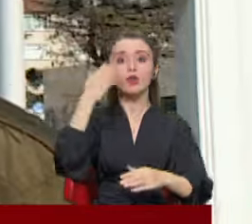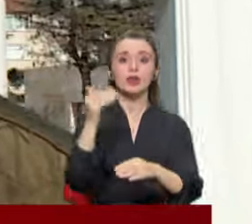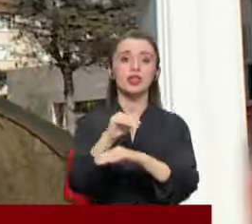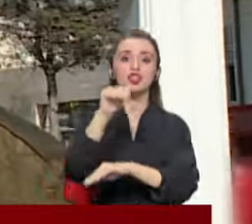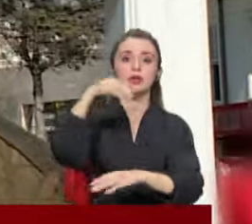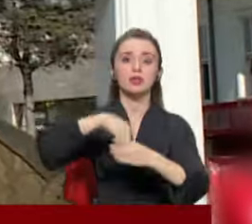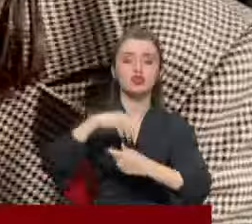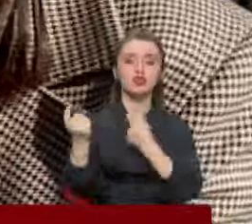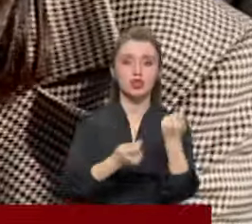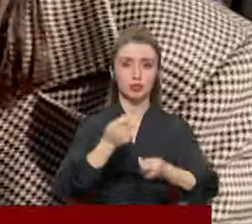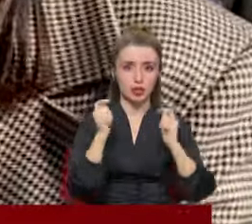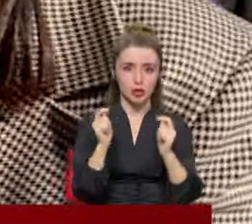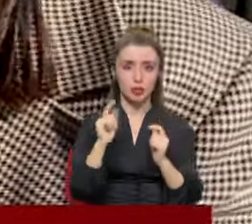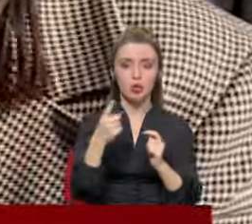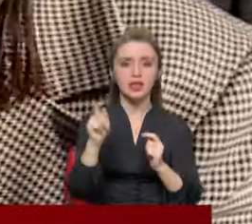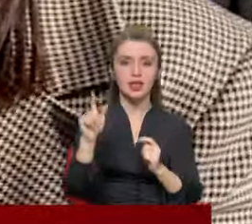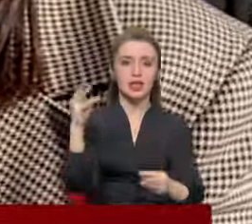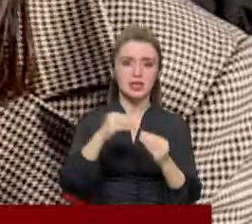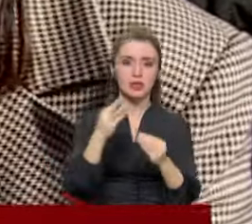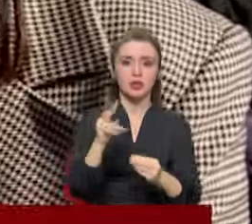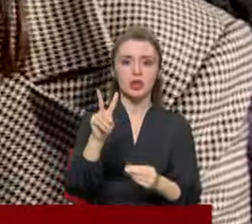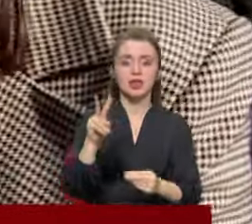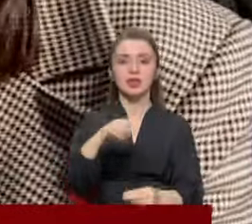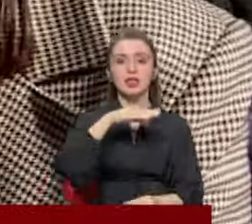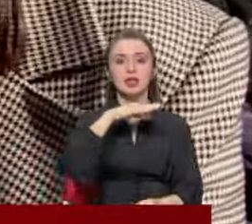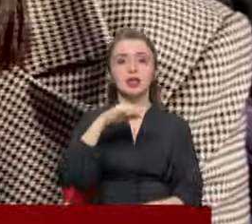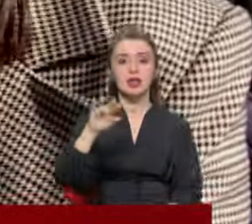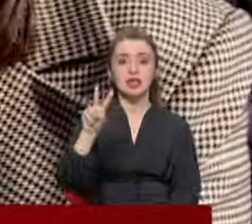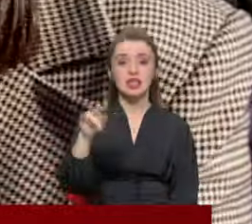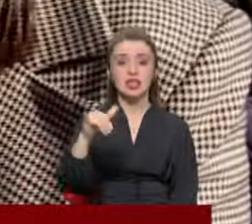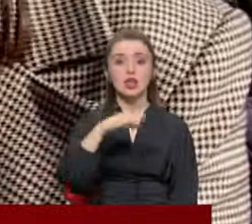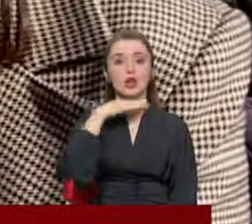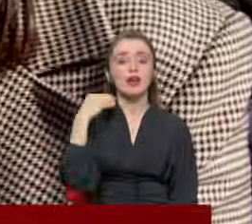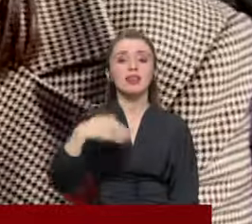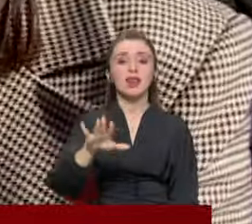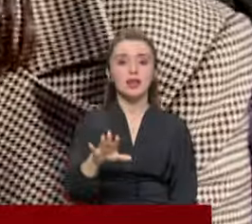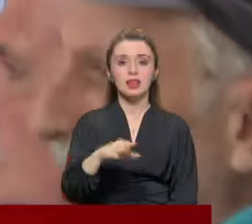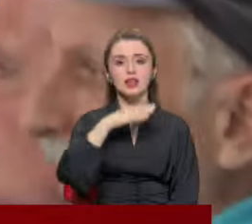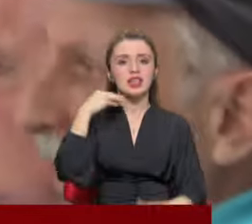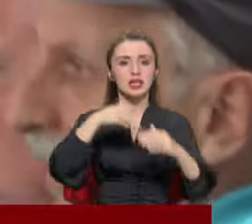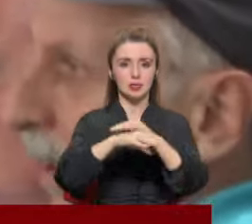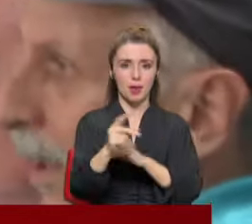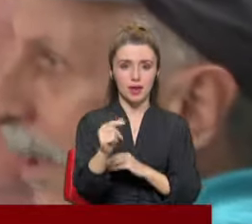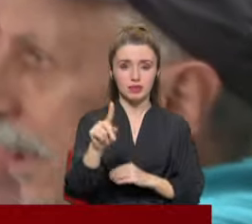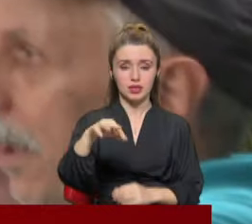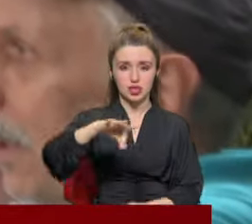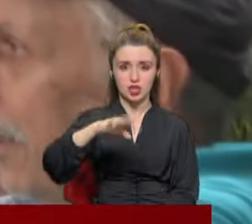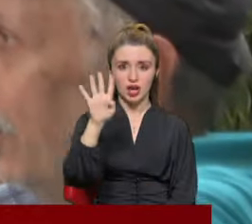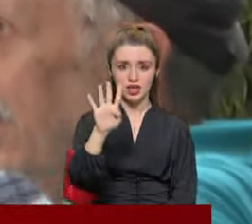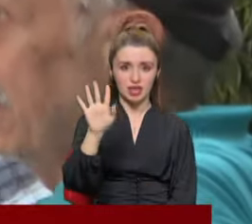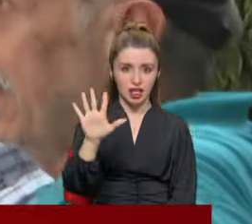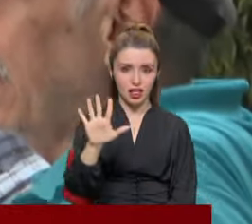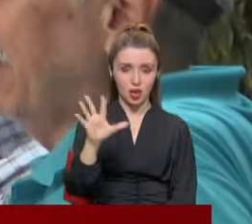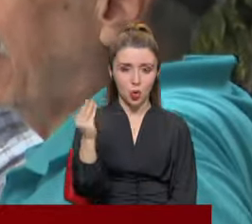için çalışmak zorundayım. 1000 lira zam yapıldı. 2 kilo et parası. 2 kilo bile değil. 2 kilo kıyma parası. Bir çay 40 lira 50 lira.